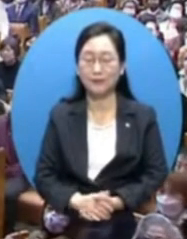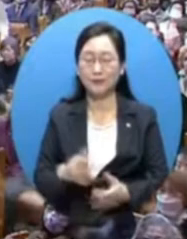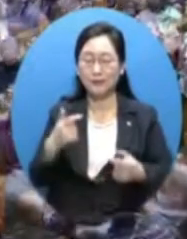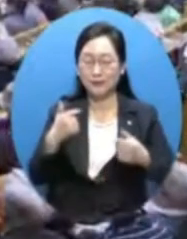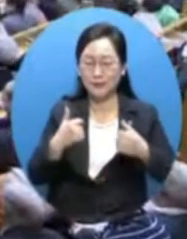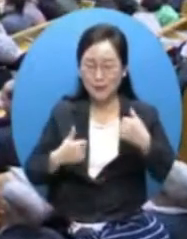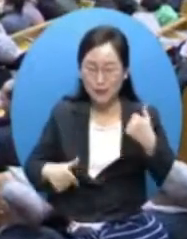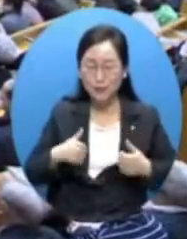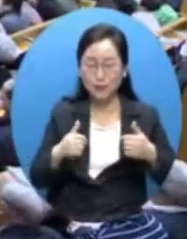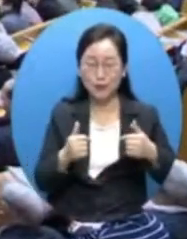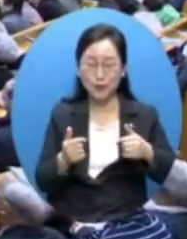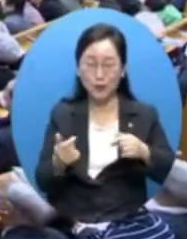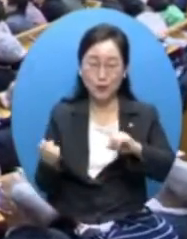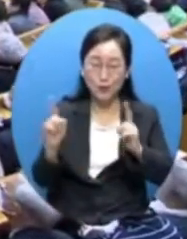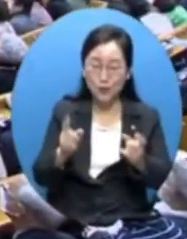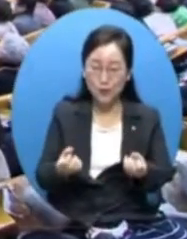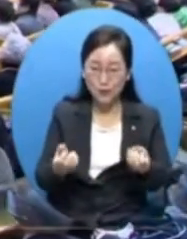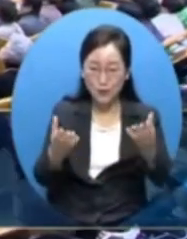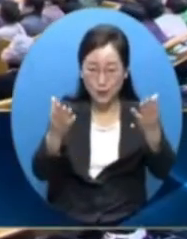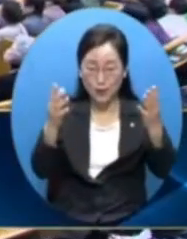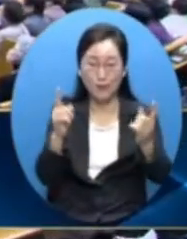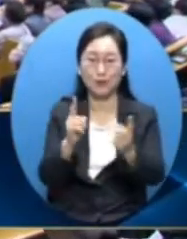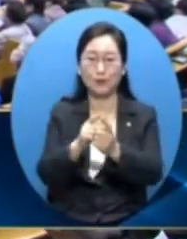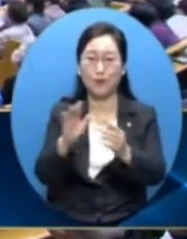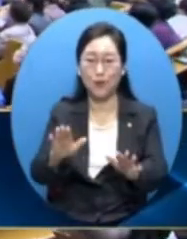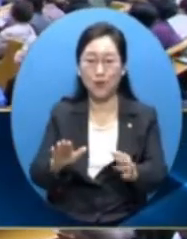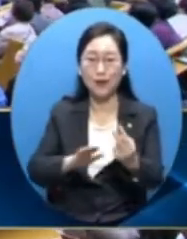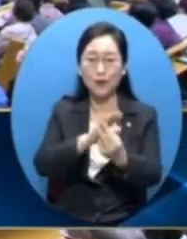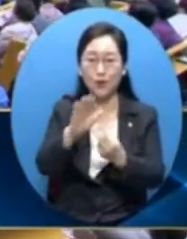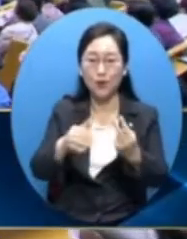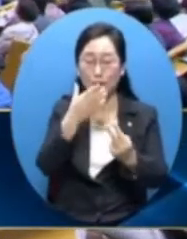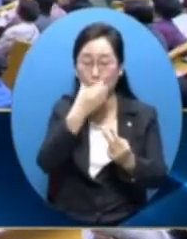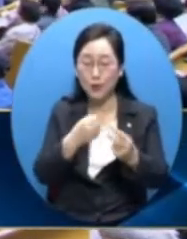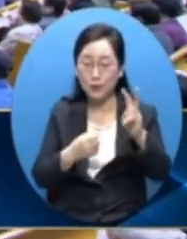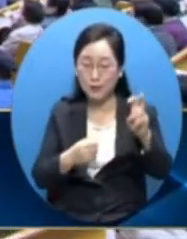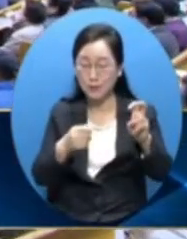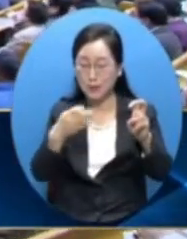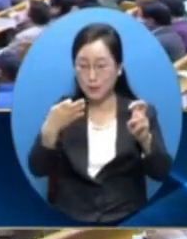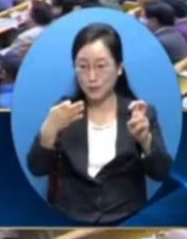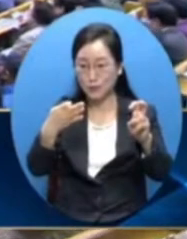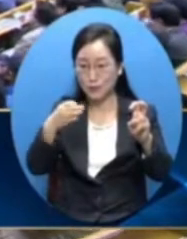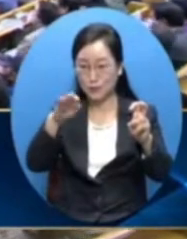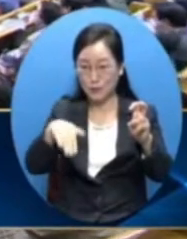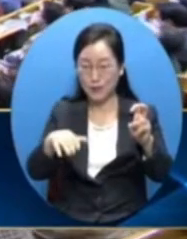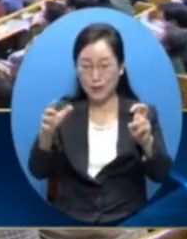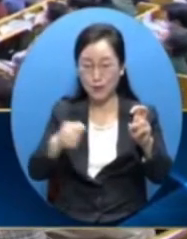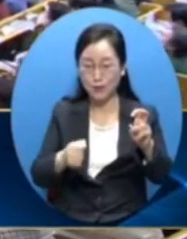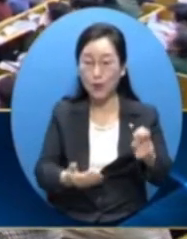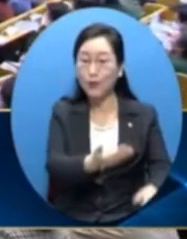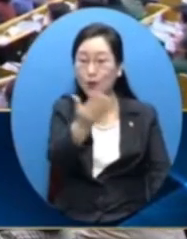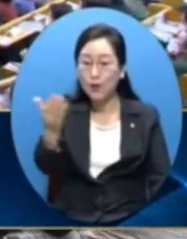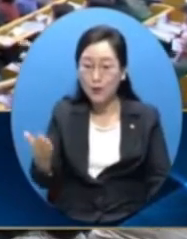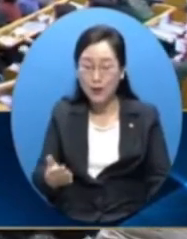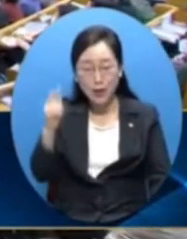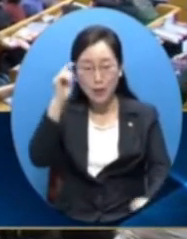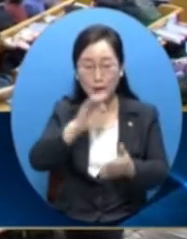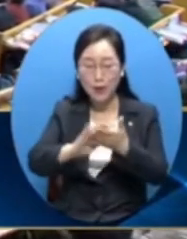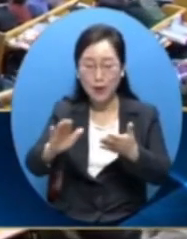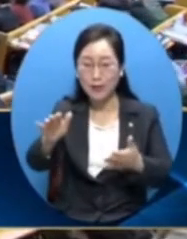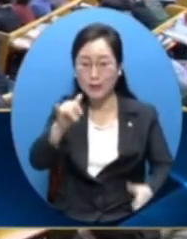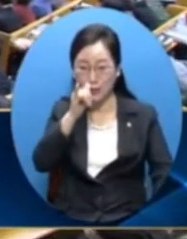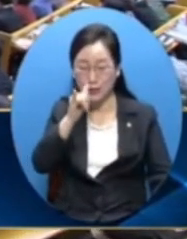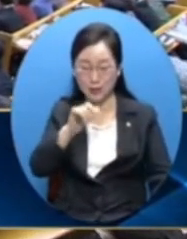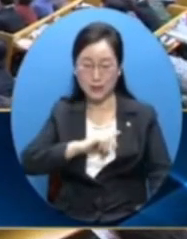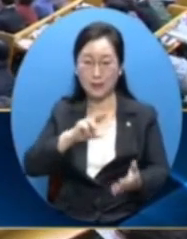기쁨의 부활절을 맞이해서 요한복음 20장 말씀을 본문으로 하여 너희에게 평강이 있을지어다. 그래서